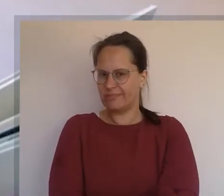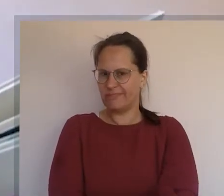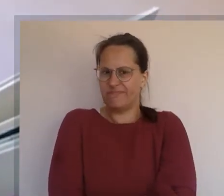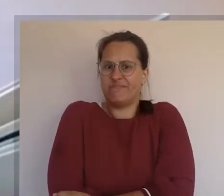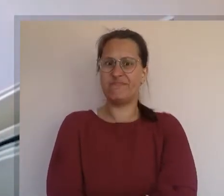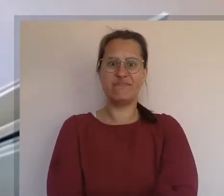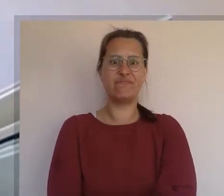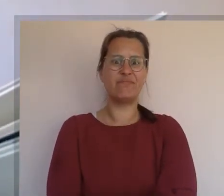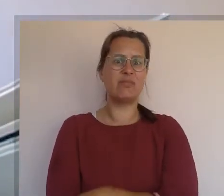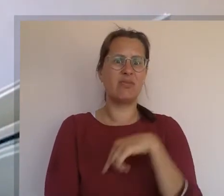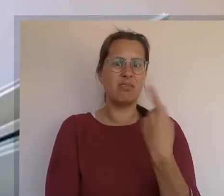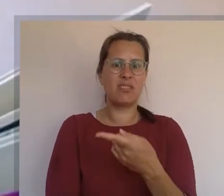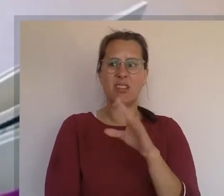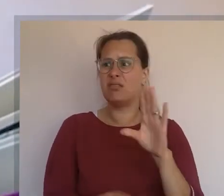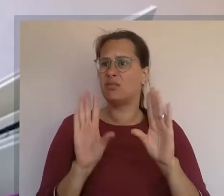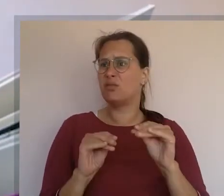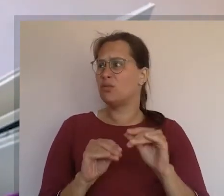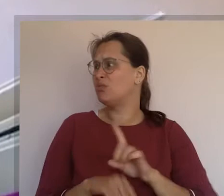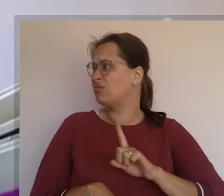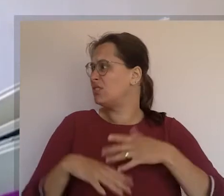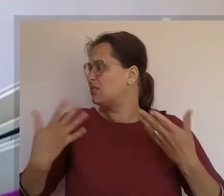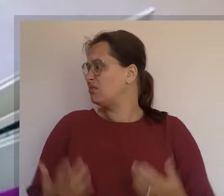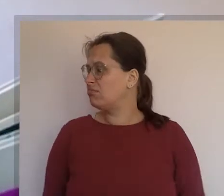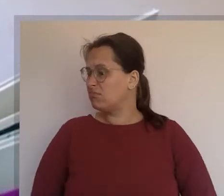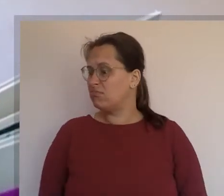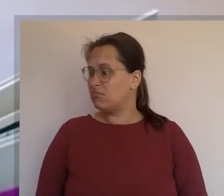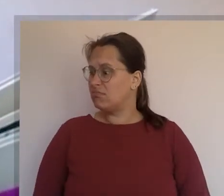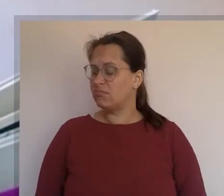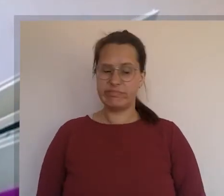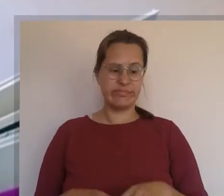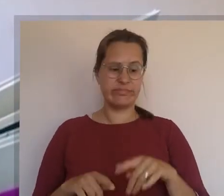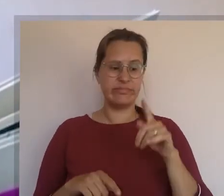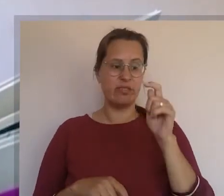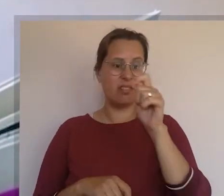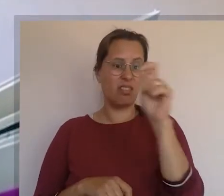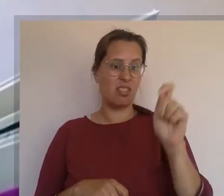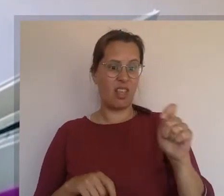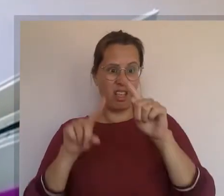wat? Wat zal ik dan gaan doen? Misschien een tekening maken?